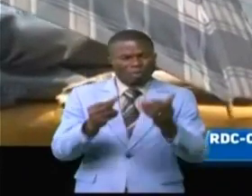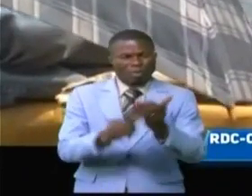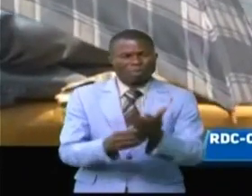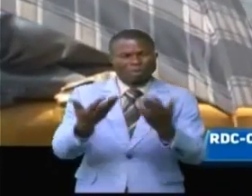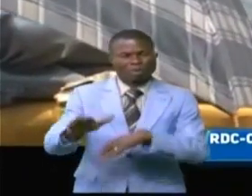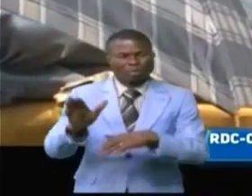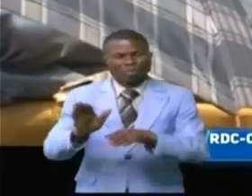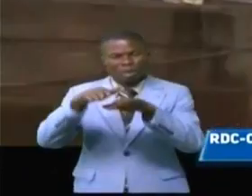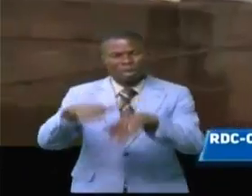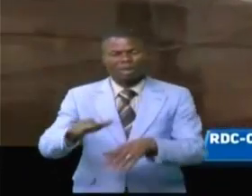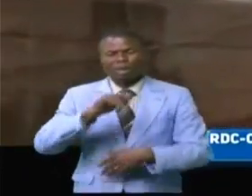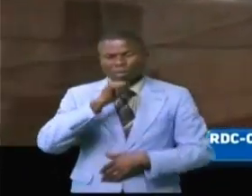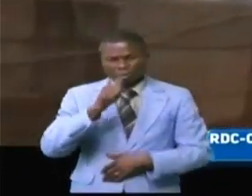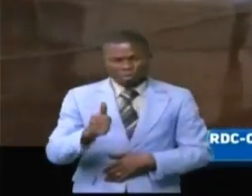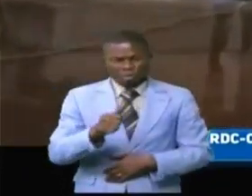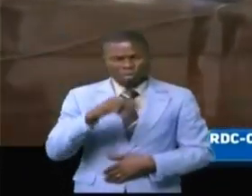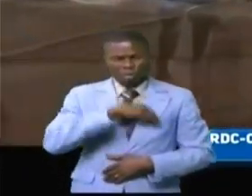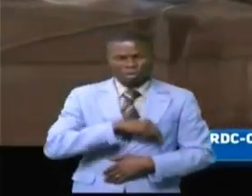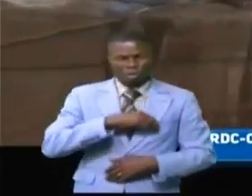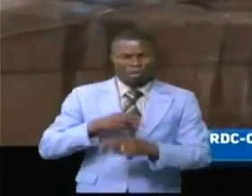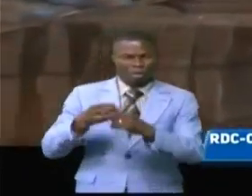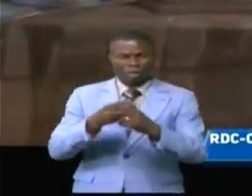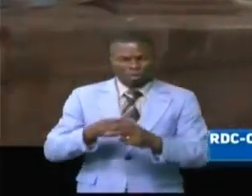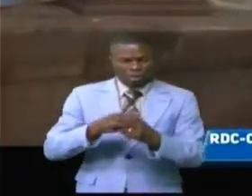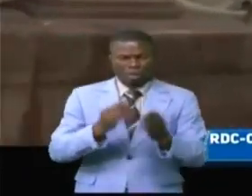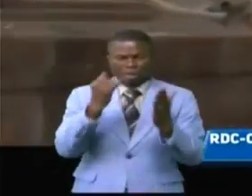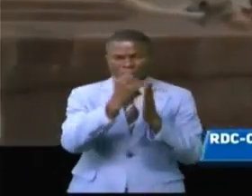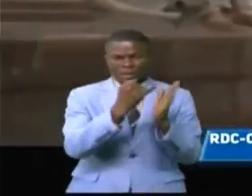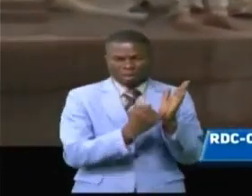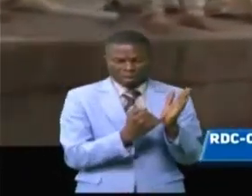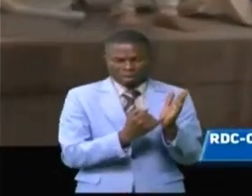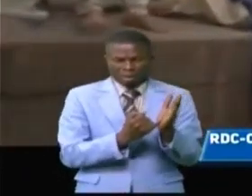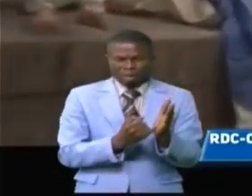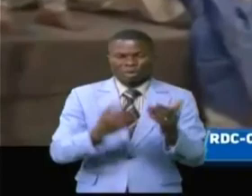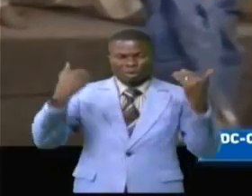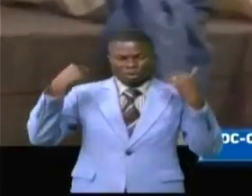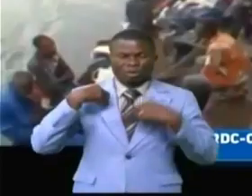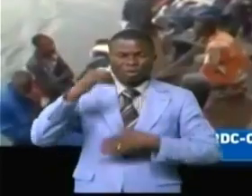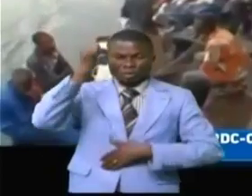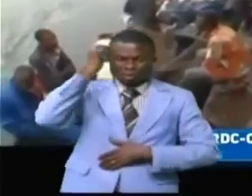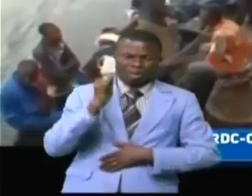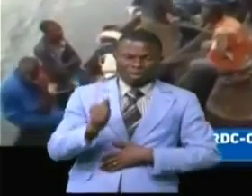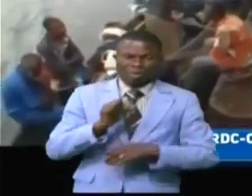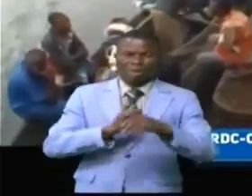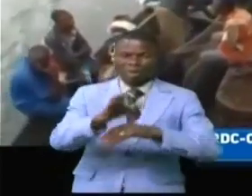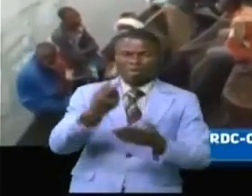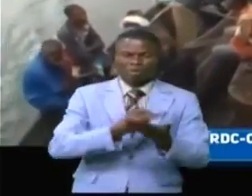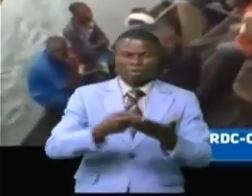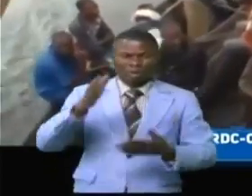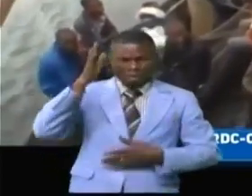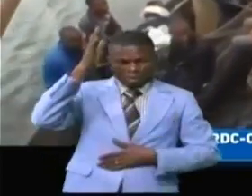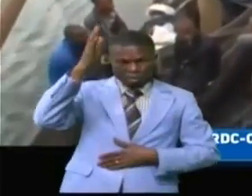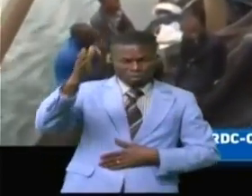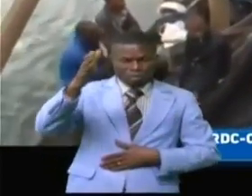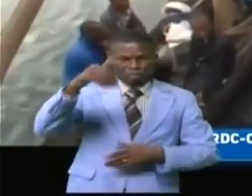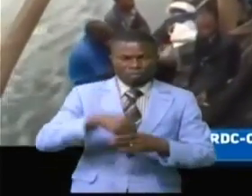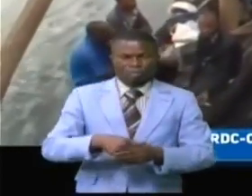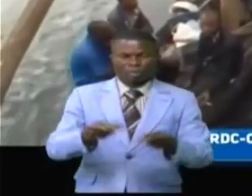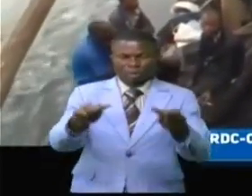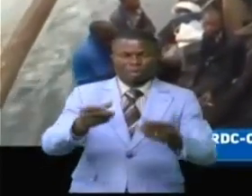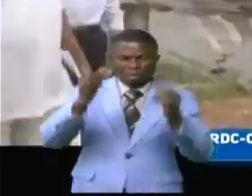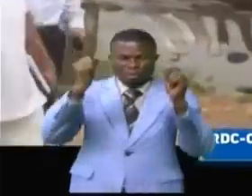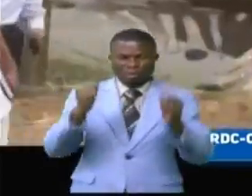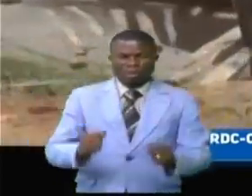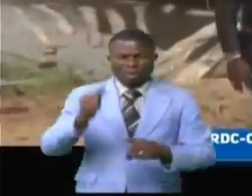Paul Malébo, une mission de contrôle et d'identification des armateurs sera diligentée la semaine prochaine dans les ports, a